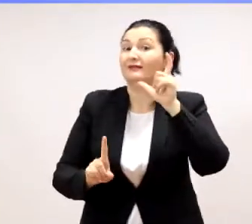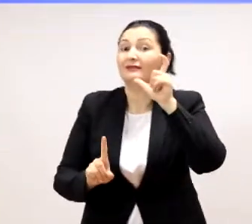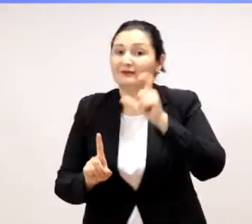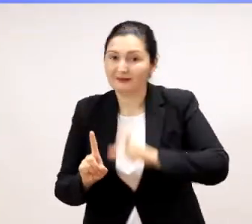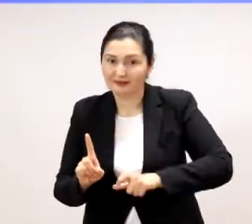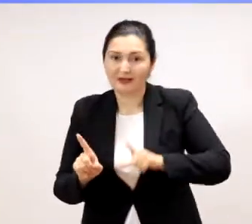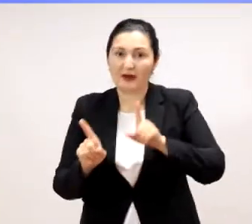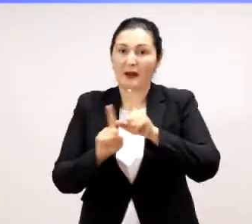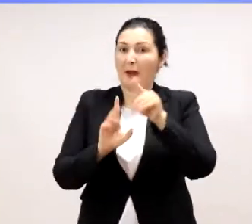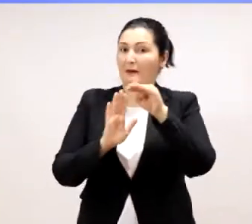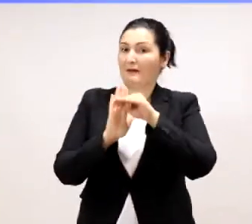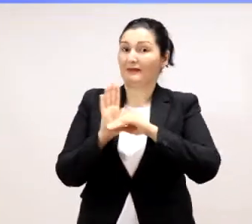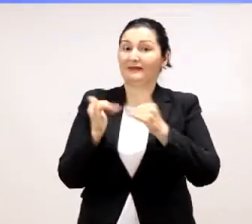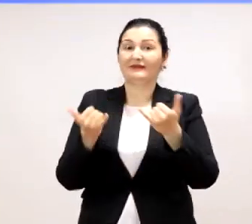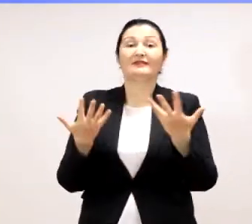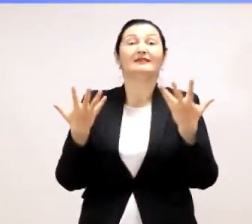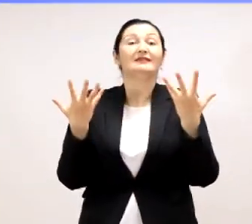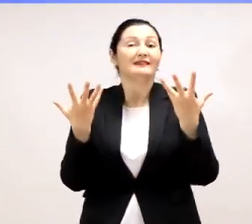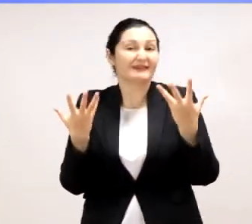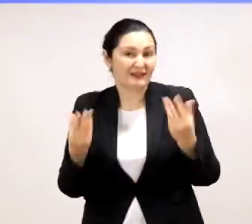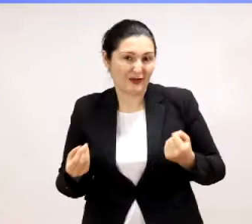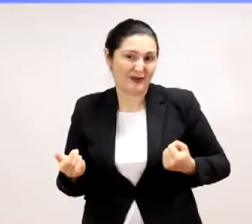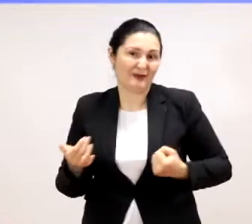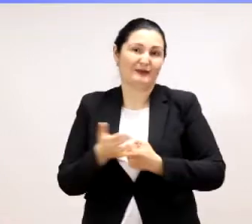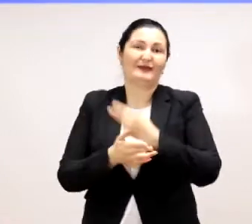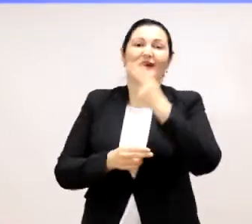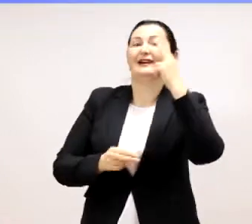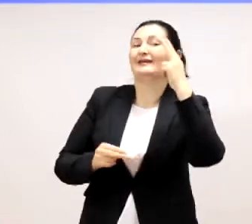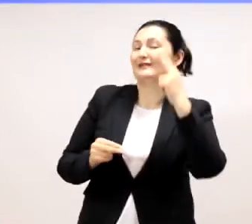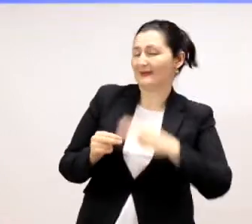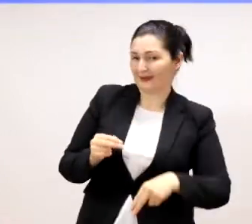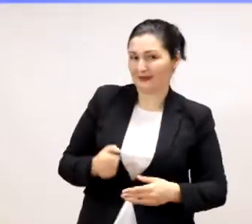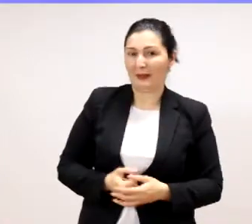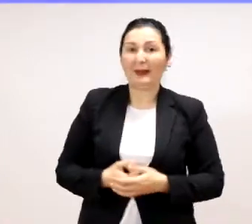اینک برنامه امروزه ما به انجام